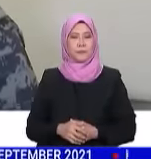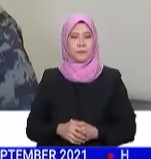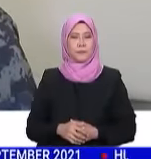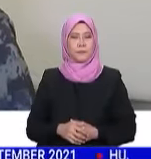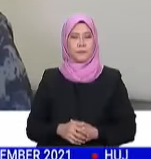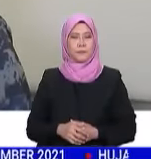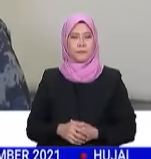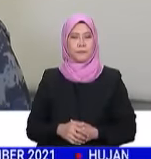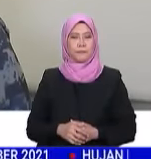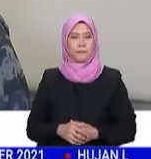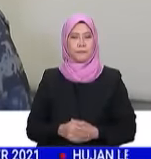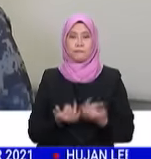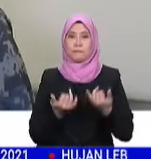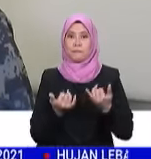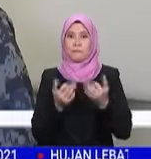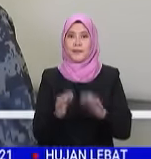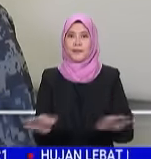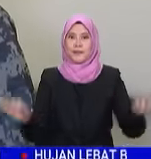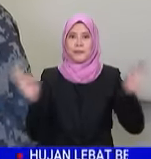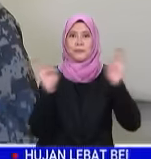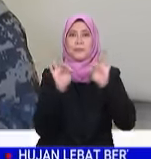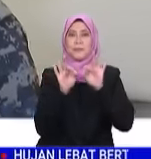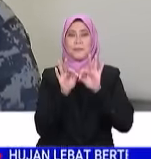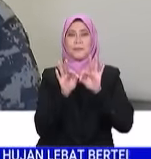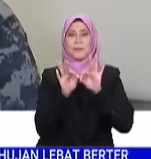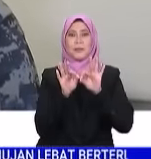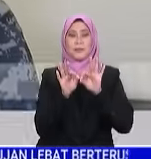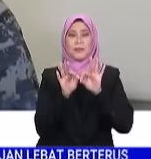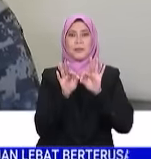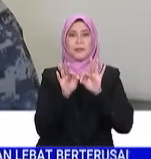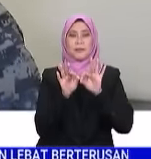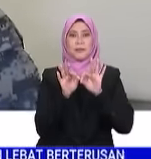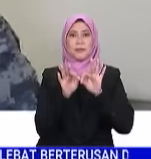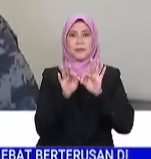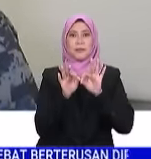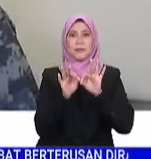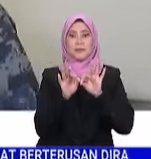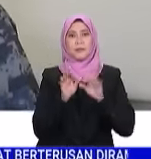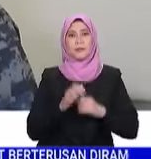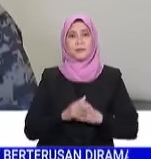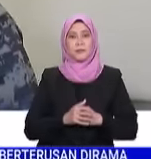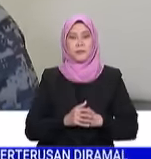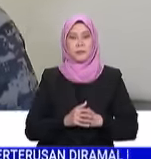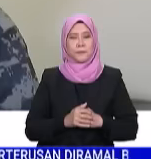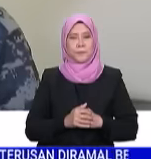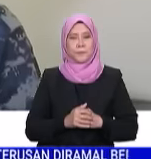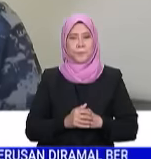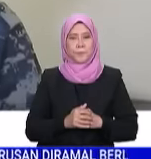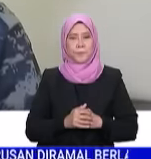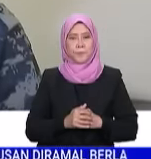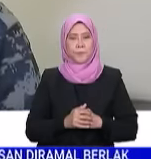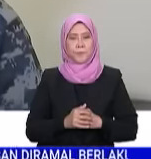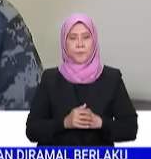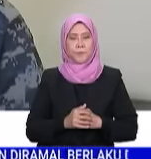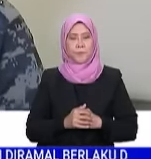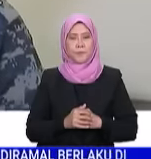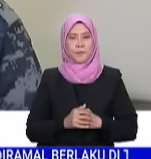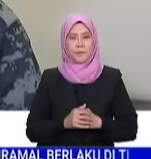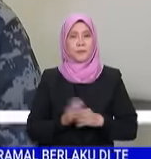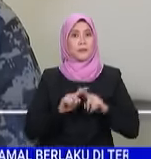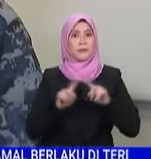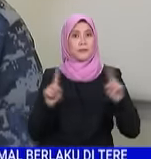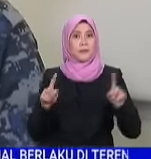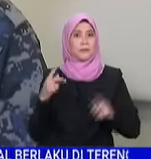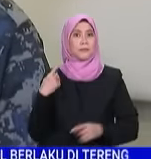lubnan yang penting adalah yang terkena mana yang kena positif Tu memang ada tetapi kita